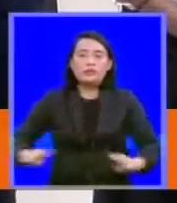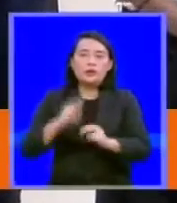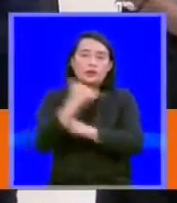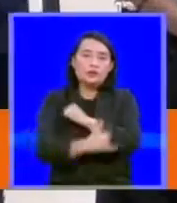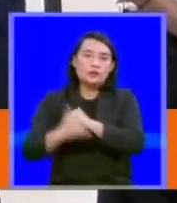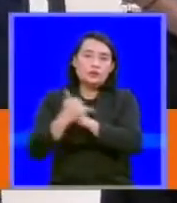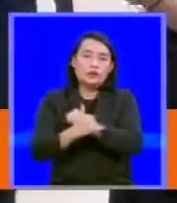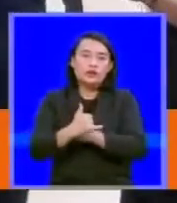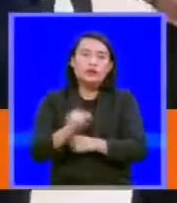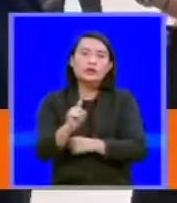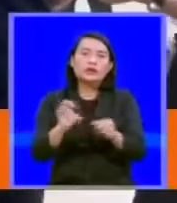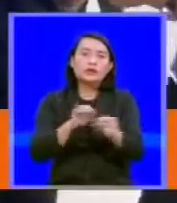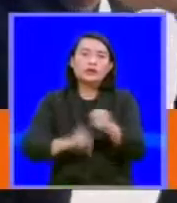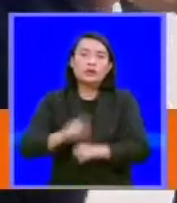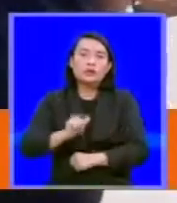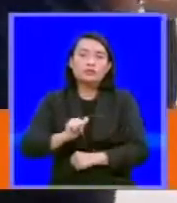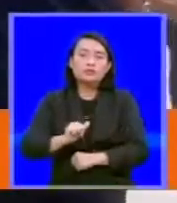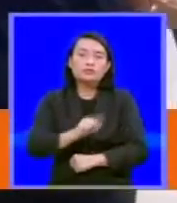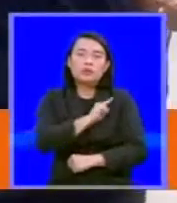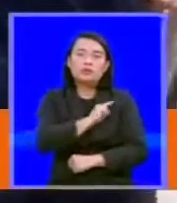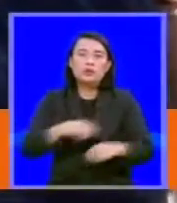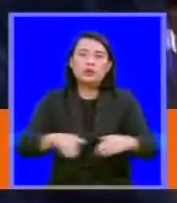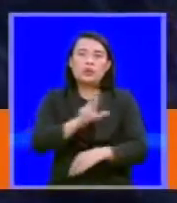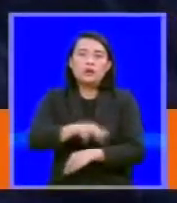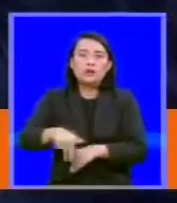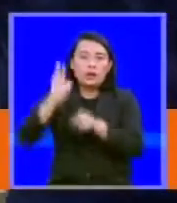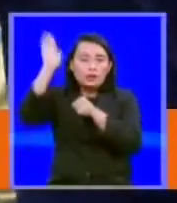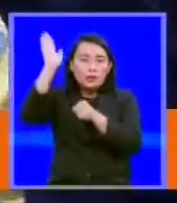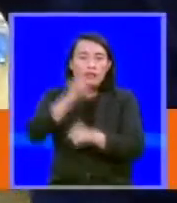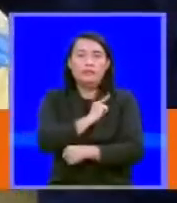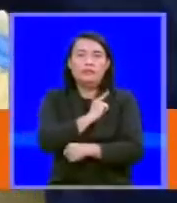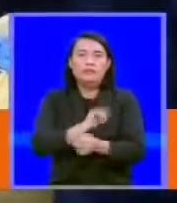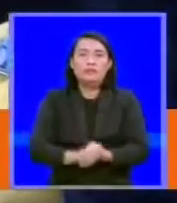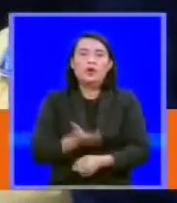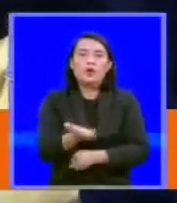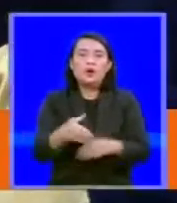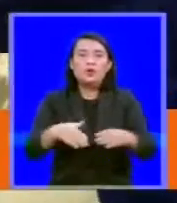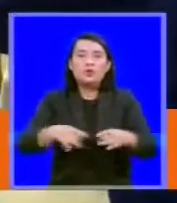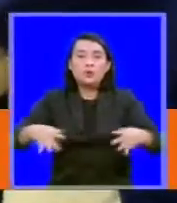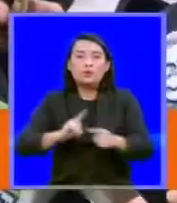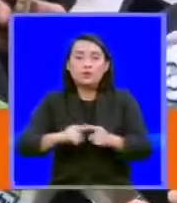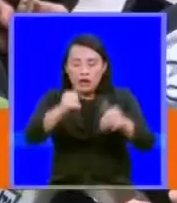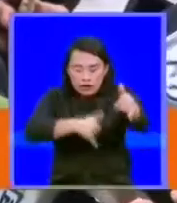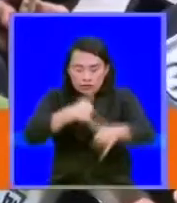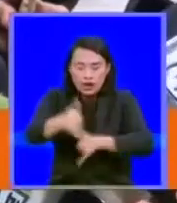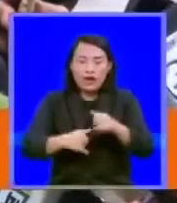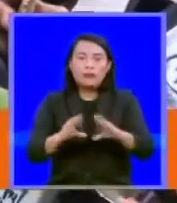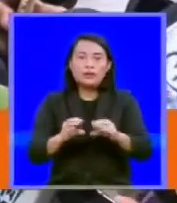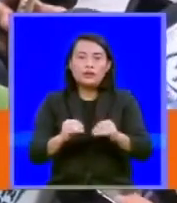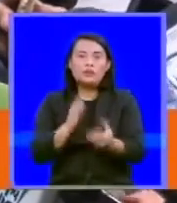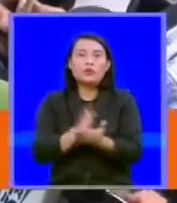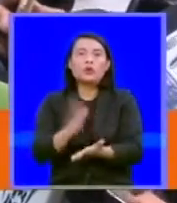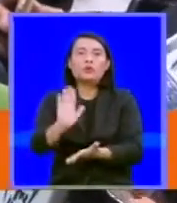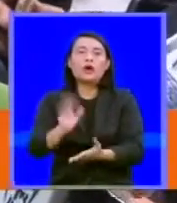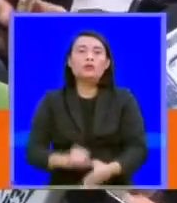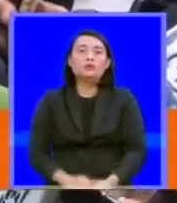ทศจะเป็นหน้าที่รับผิดชอบหลักของพรรคเพื่อไทยทั้งนี้นะคะได้ขอให้ส.ส.ฝ่ายค้านไม่ขาดประชุมค่ะ พร